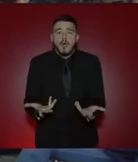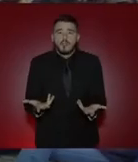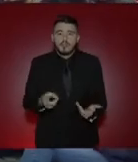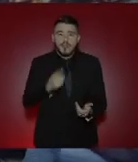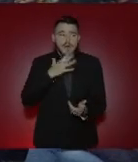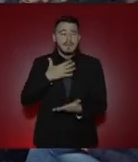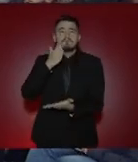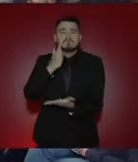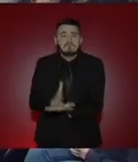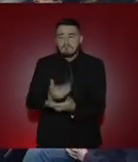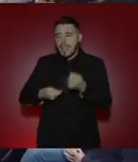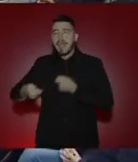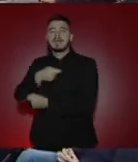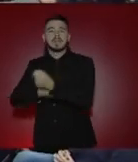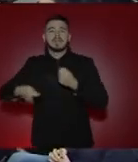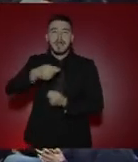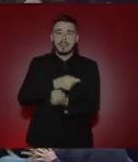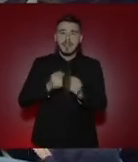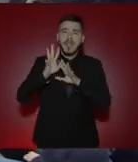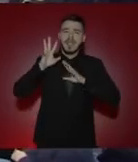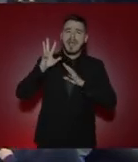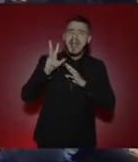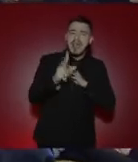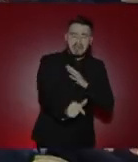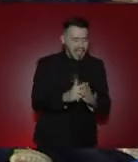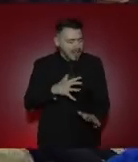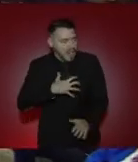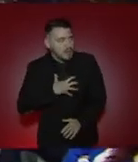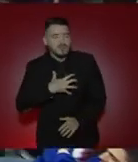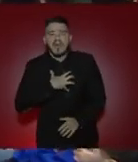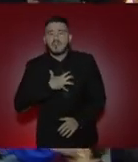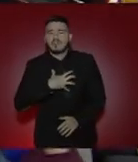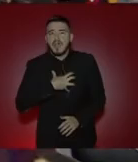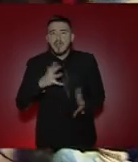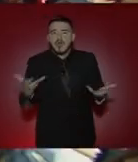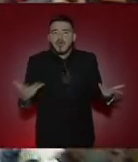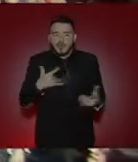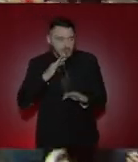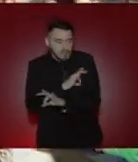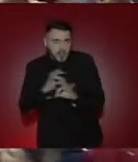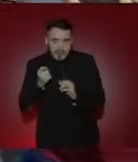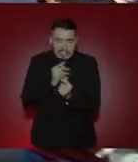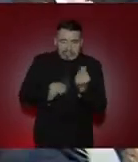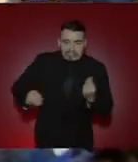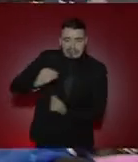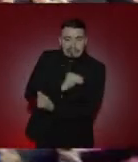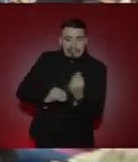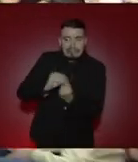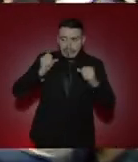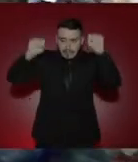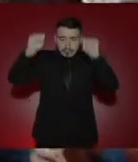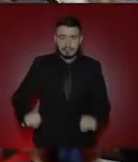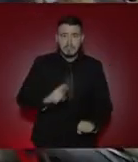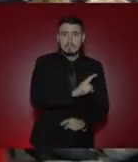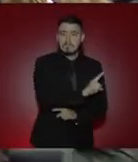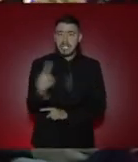μεσαίοι επιχειρηματίες που ζουν κάθε μέρα με το άγχος του αν θα βάλουν λουκέτο στην επιχείρησή τους, βλέπουν να μειώνεται η κατανάλωση,